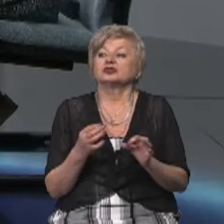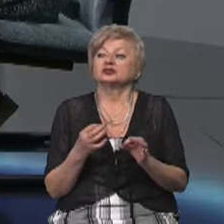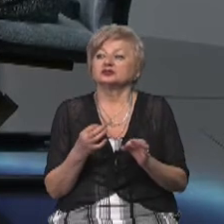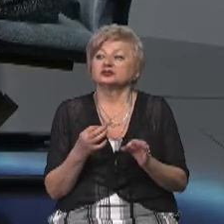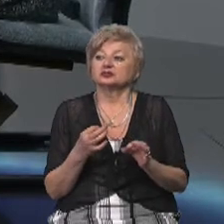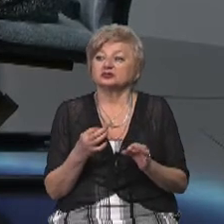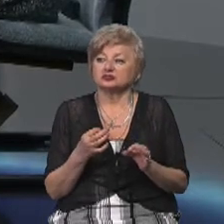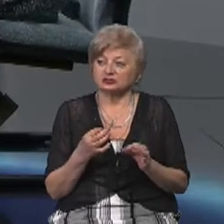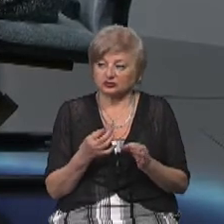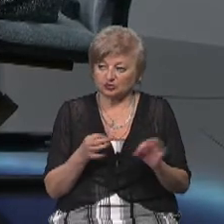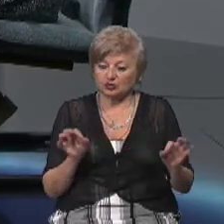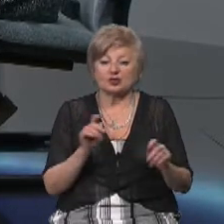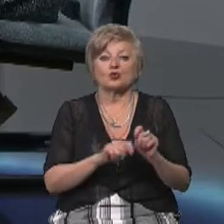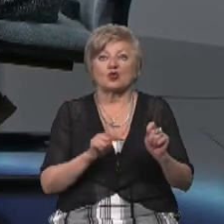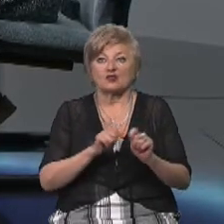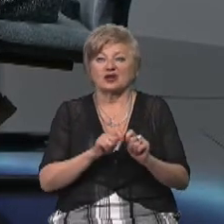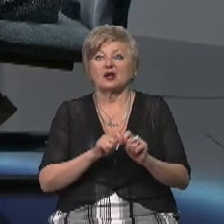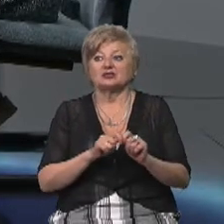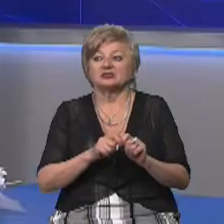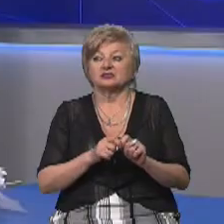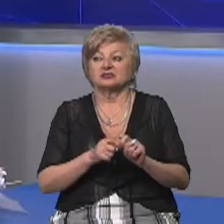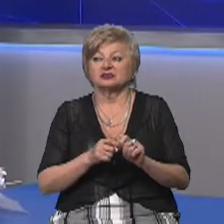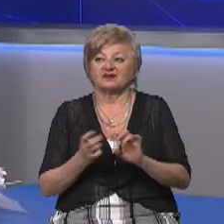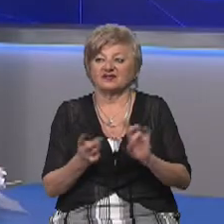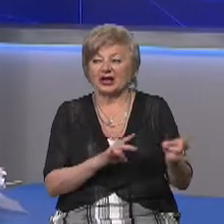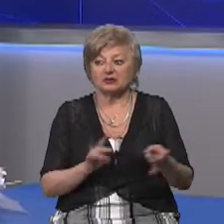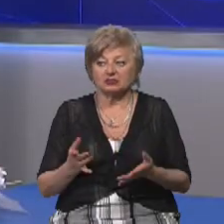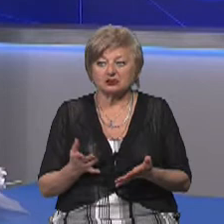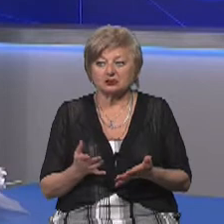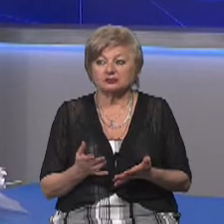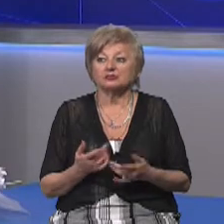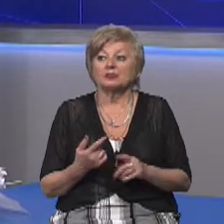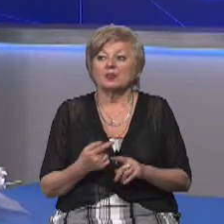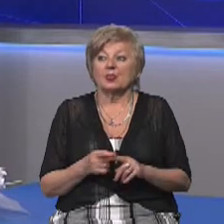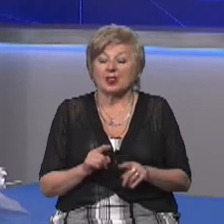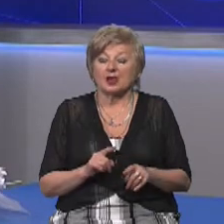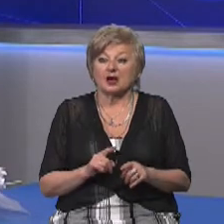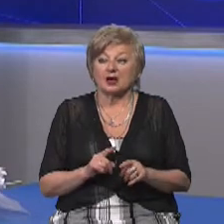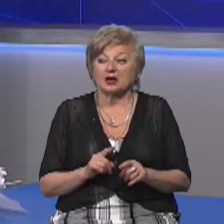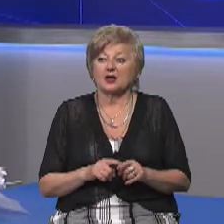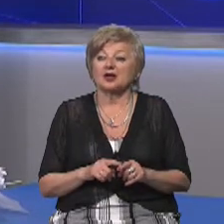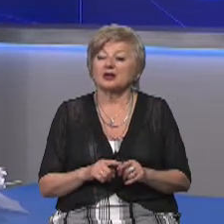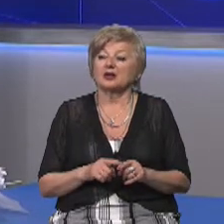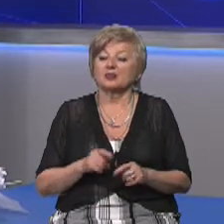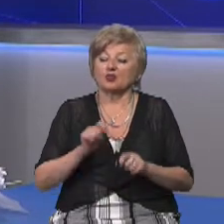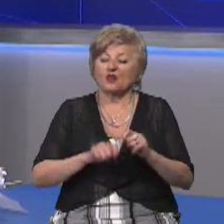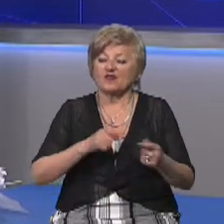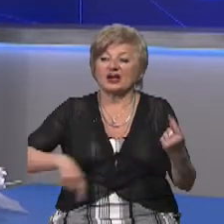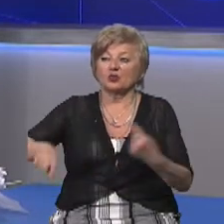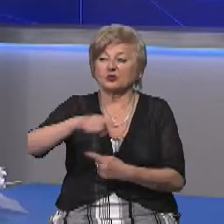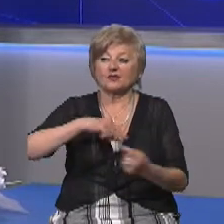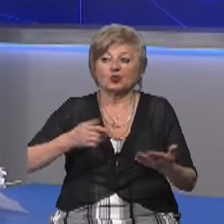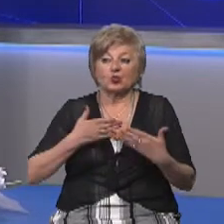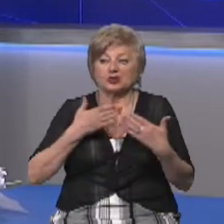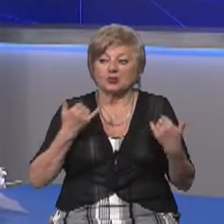На викиди шкідливих речовин. Проте висновку за проєктом оцінки впливу на довкілля